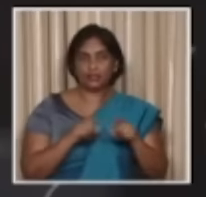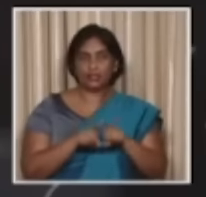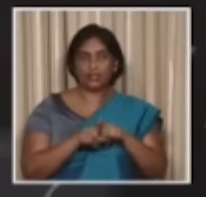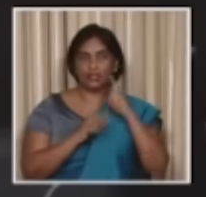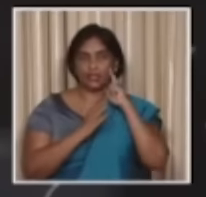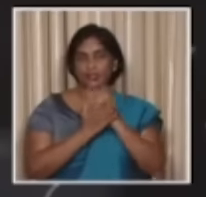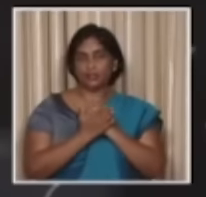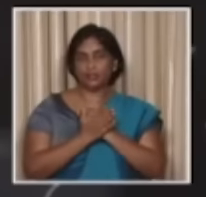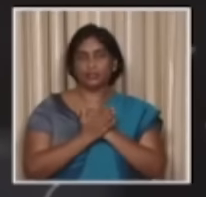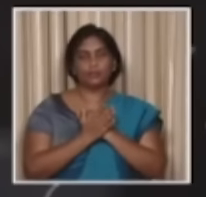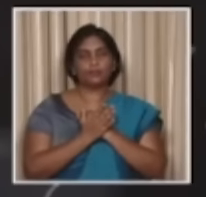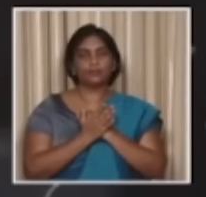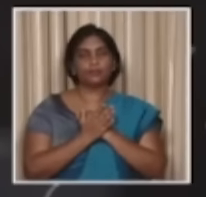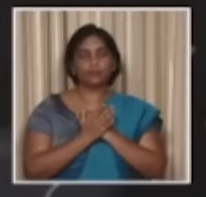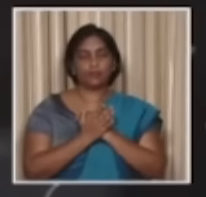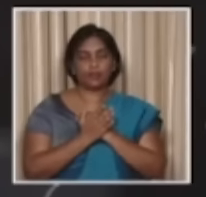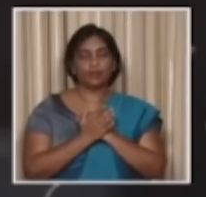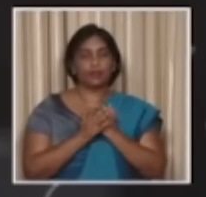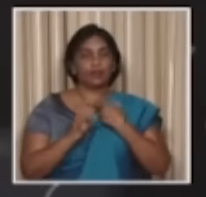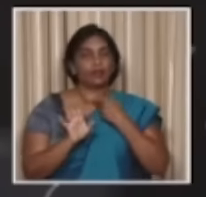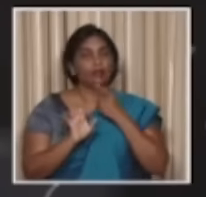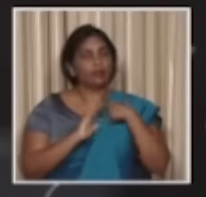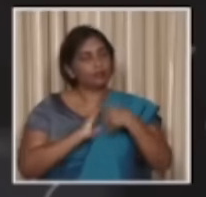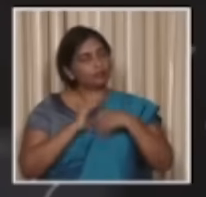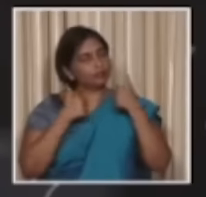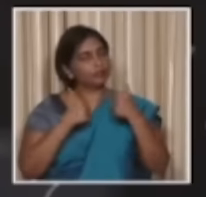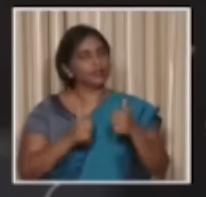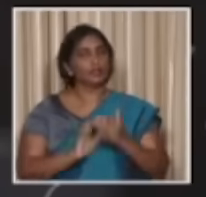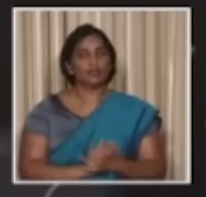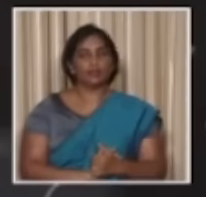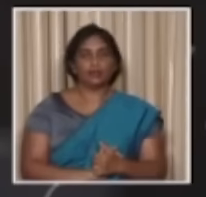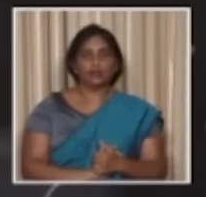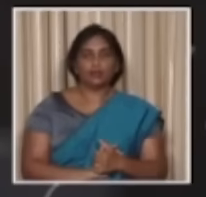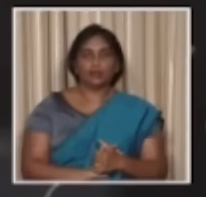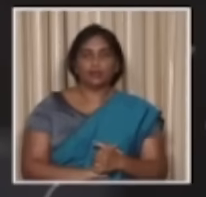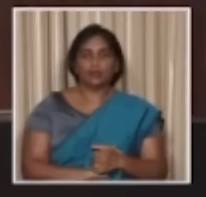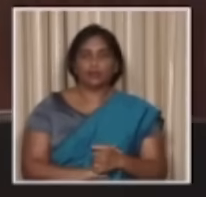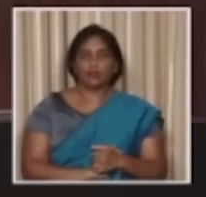මේක අපි හැමදෙනාම තේරුම් ගන්න ඕනේ තත්ත්වම ජය වේවා බොහොම ස්තුතියි ඔබ දමාට කරු ජානක